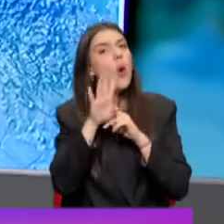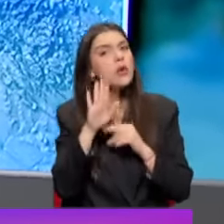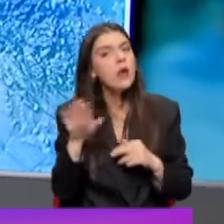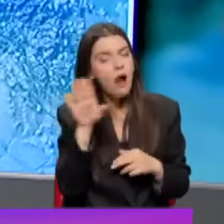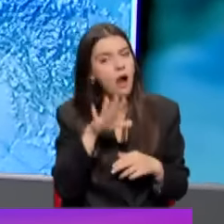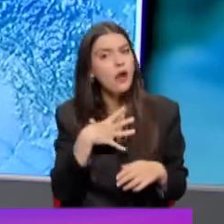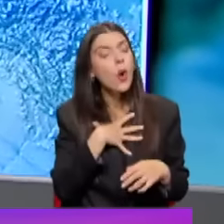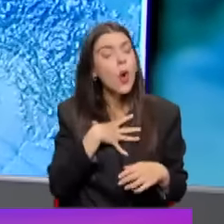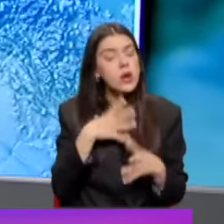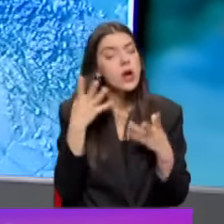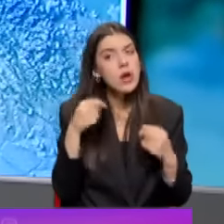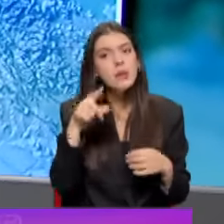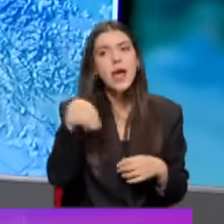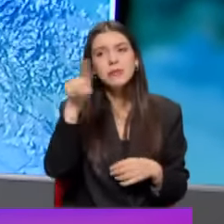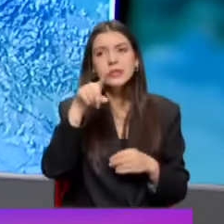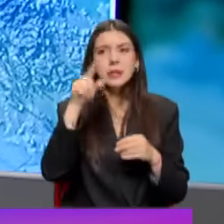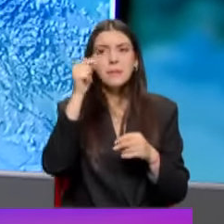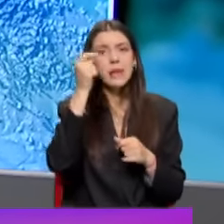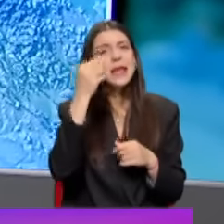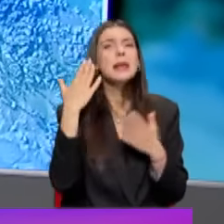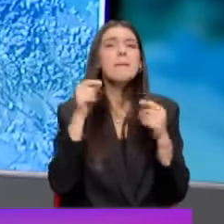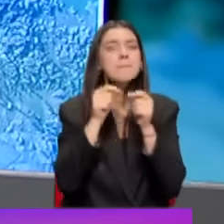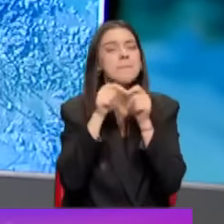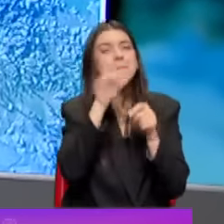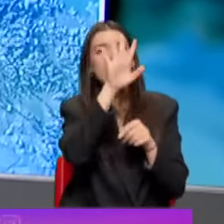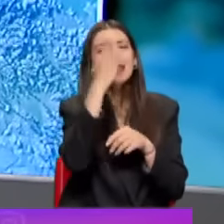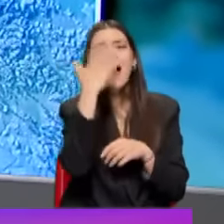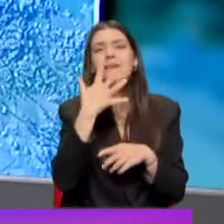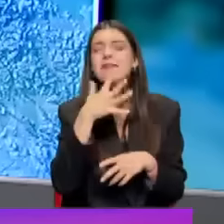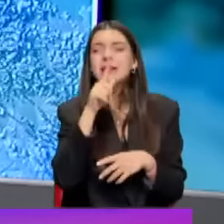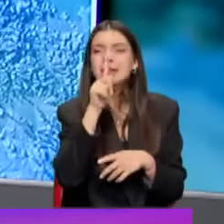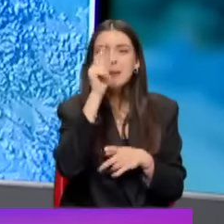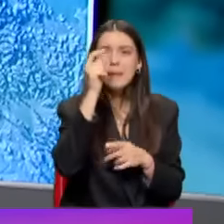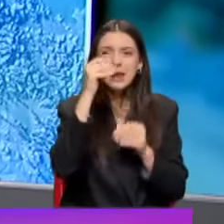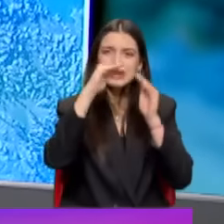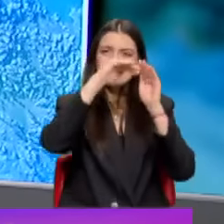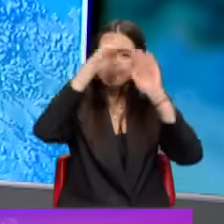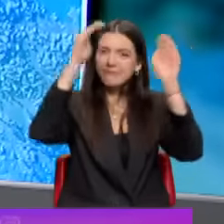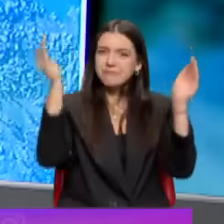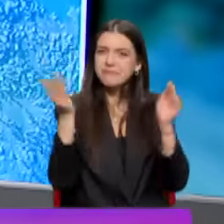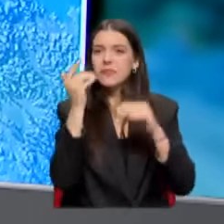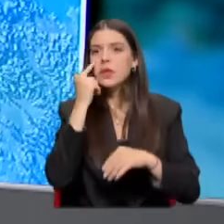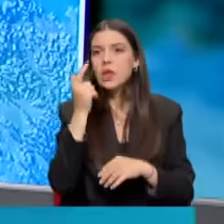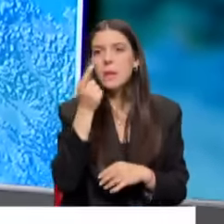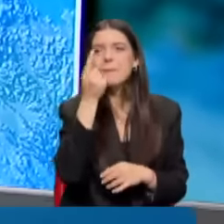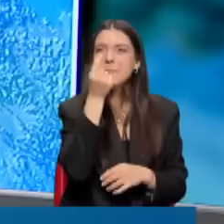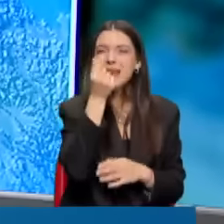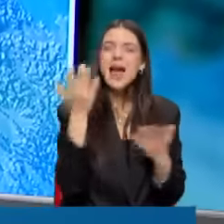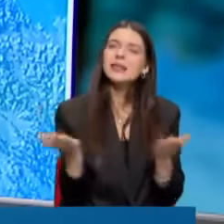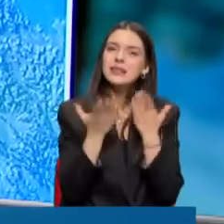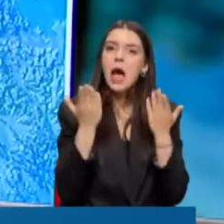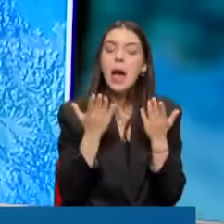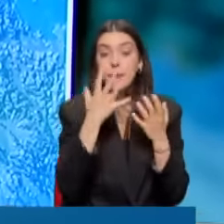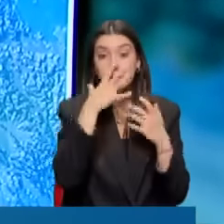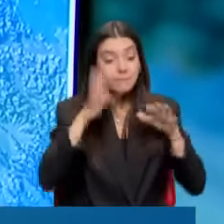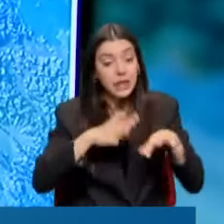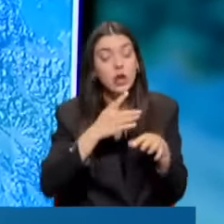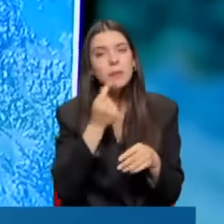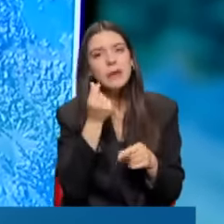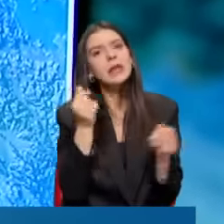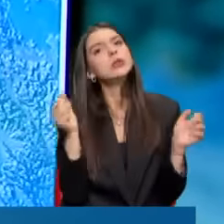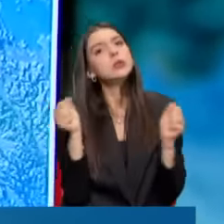içine alacak şekilde biraz böyle Batı Karadeniz'le temas eden illeri de içine alacak şekilde biraz daha beklenenden serin bir